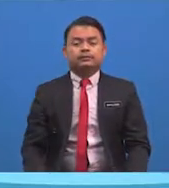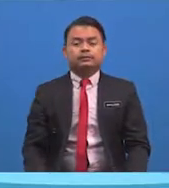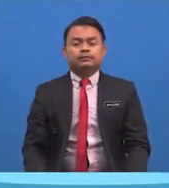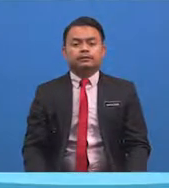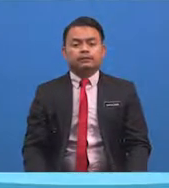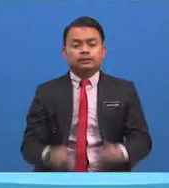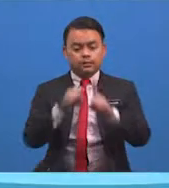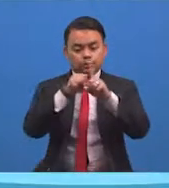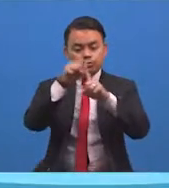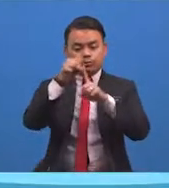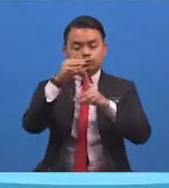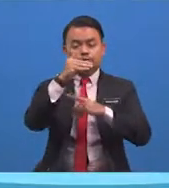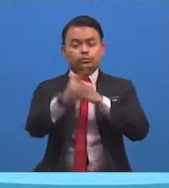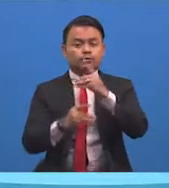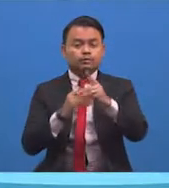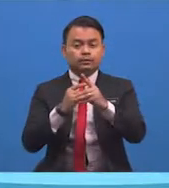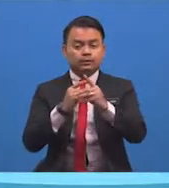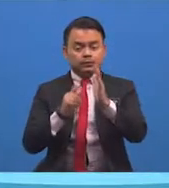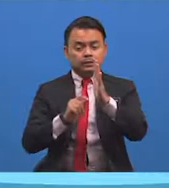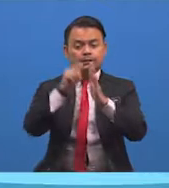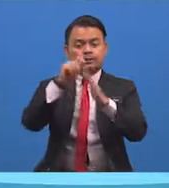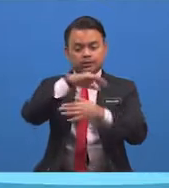bumi meningkat di seluruh dunia.